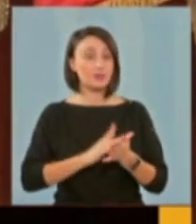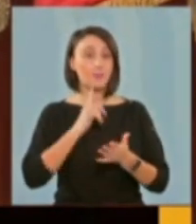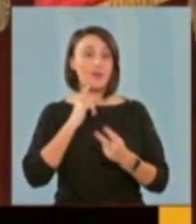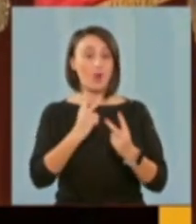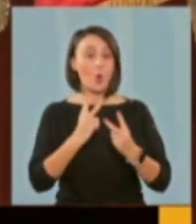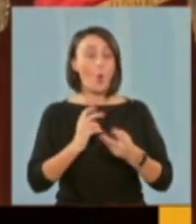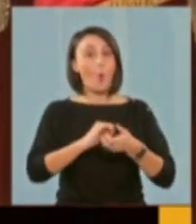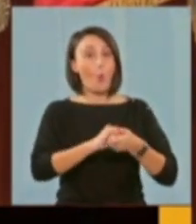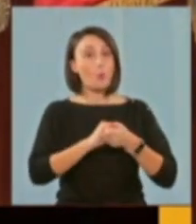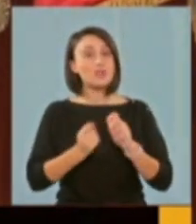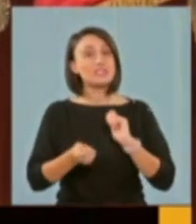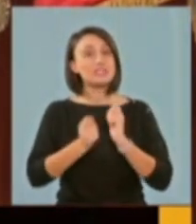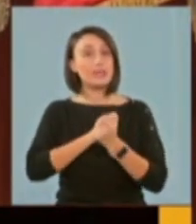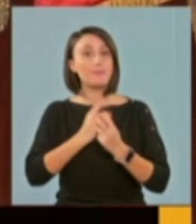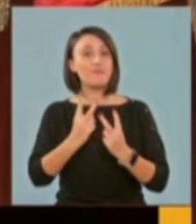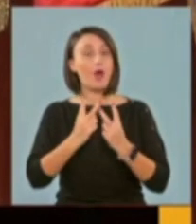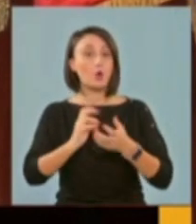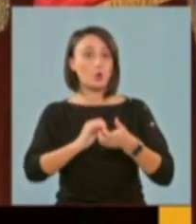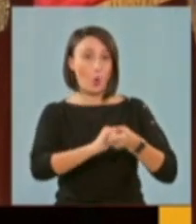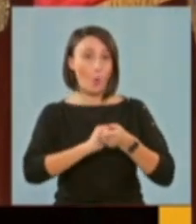pe schimbul de valori comune.